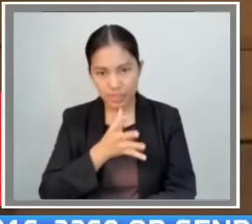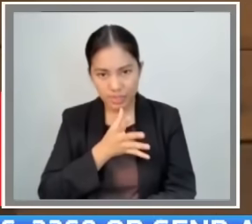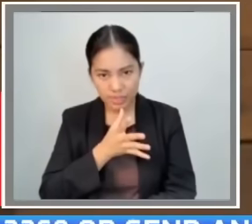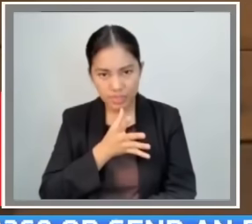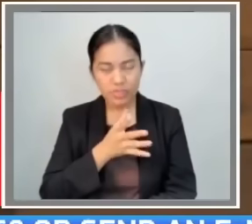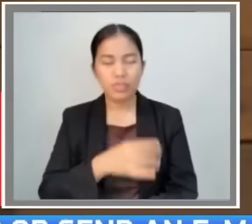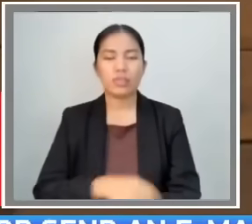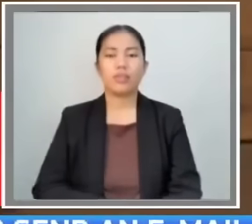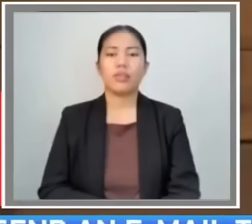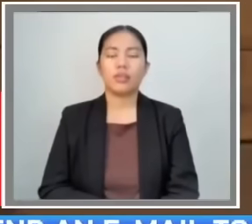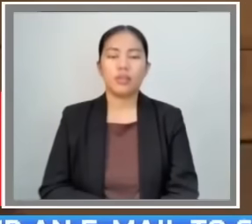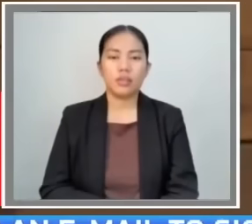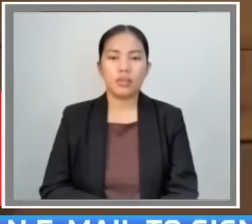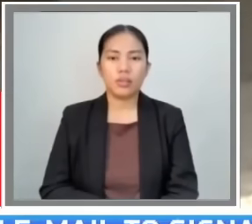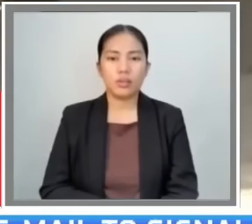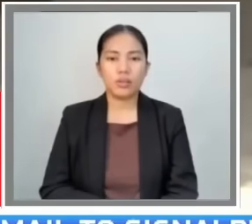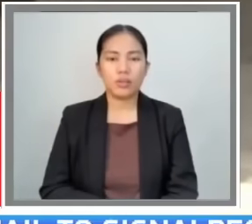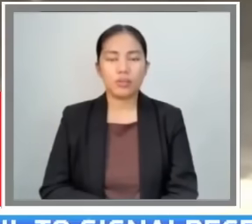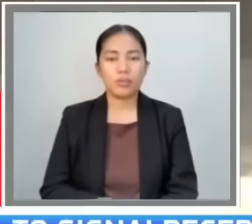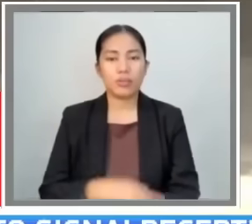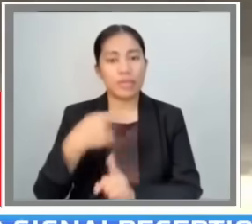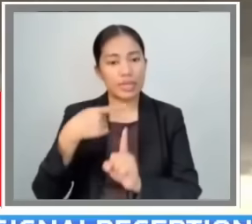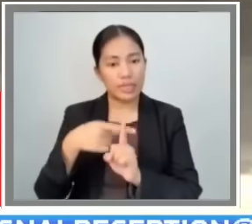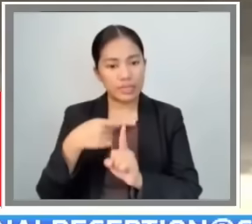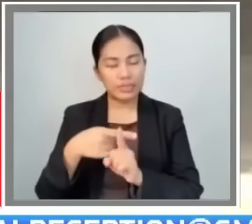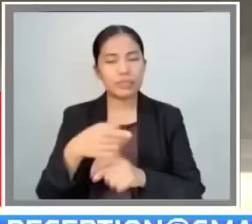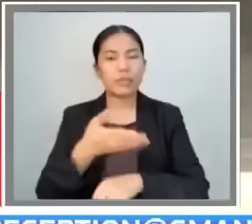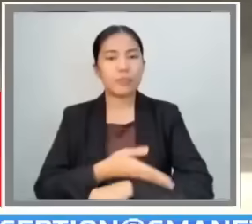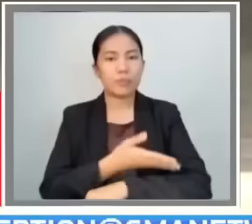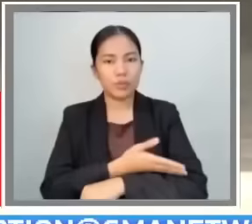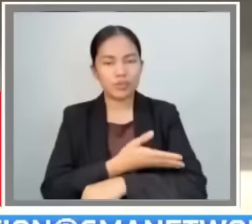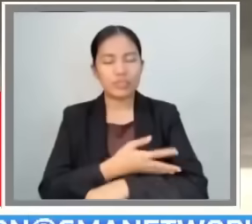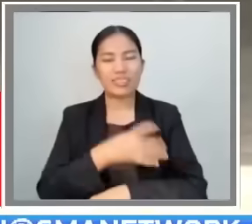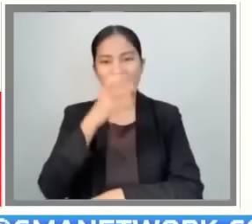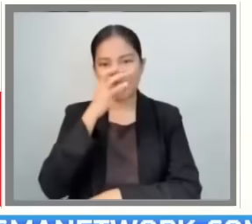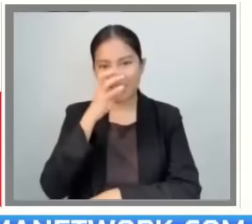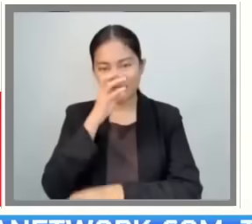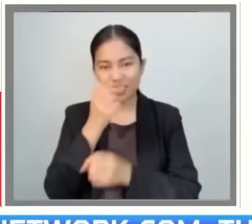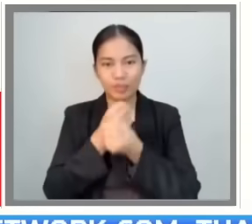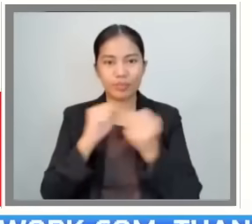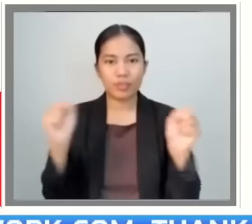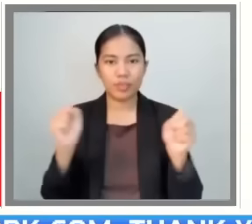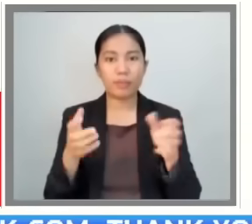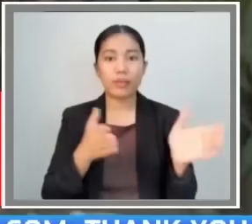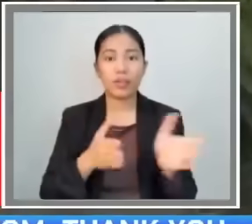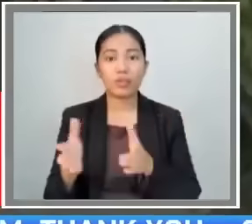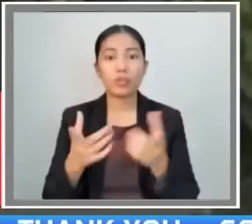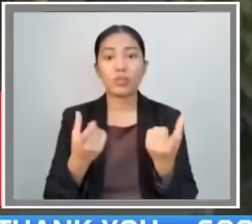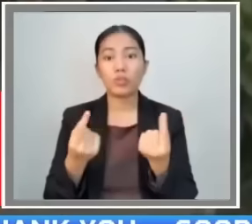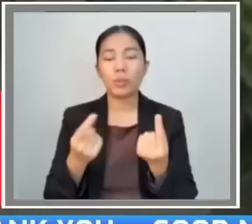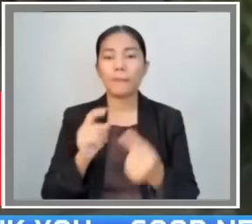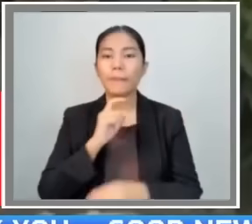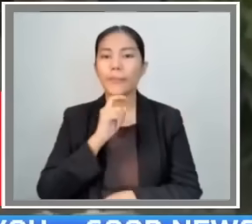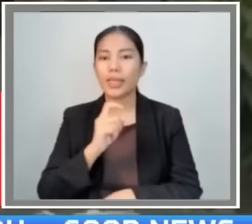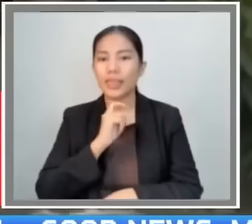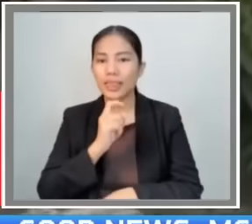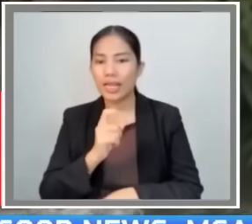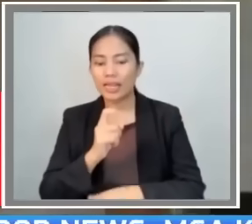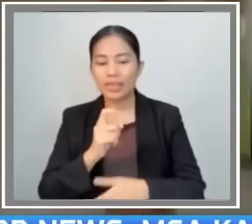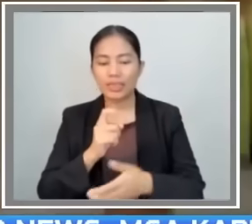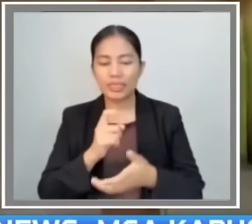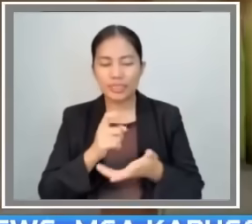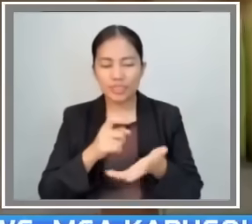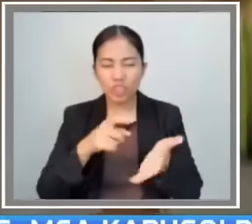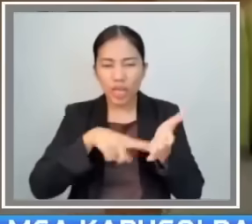pinaigting na rin po yung seguridad. Plano ng pamunuan ng eskwelahan na bumili ng metal detector para mapigil ang mga pagpasok ng